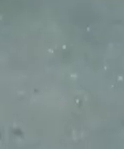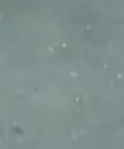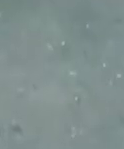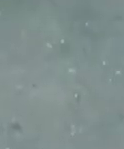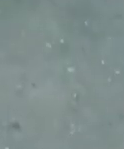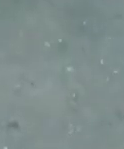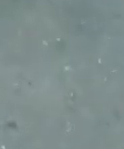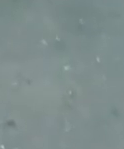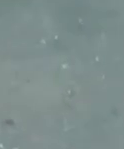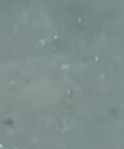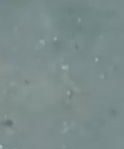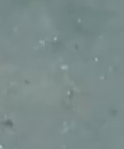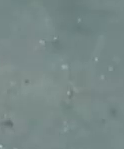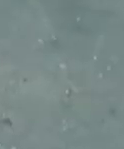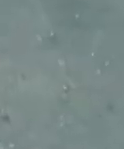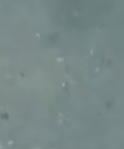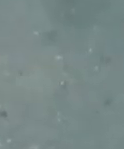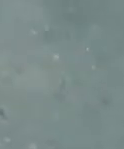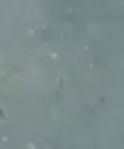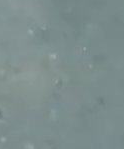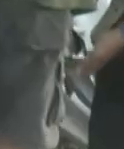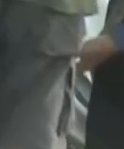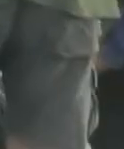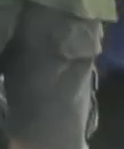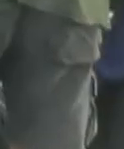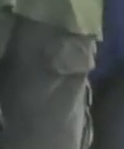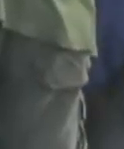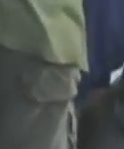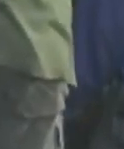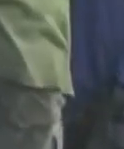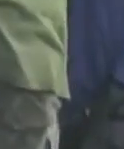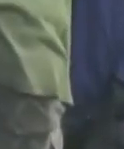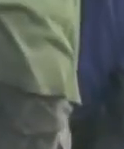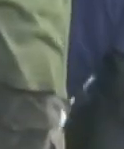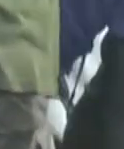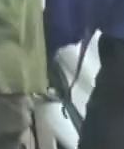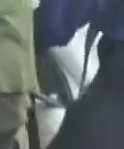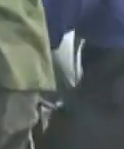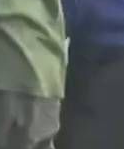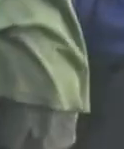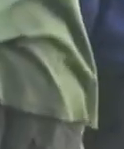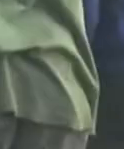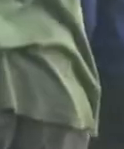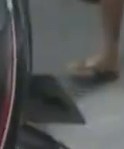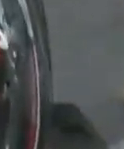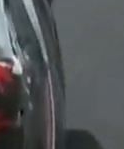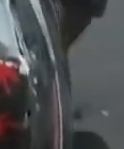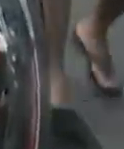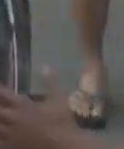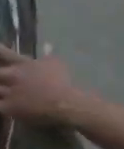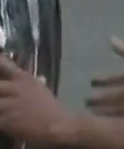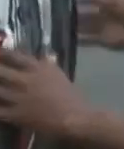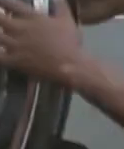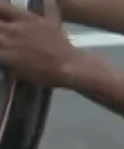luka-luka dievakuasi ke dua rumah sakit. Polisi yang datang langsung mengamankan pengemudi mobil ke Mapolres Bantul untuk pemeriksaan lebih lanjut serta